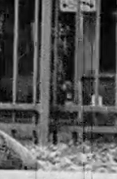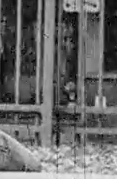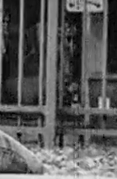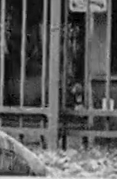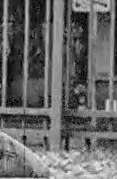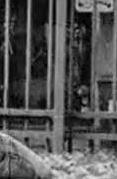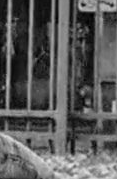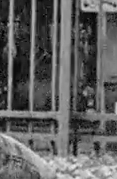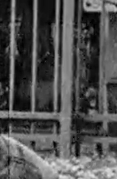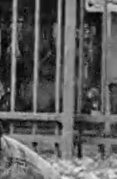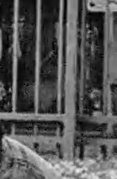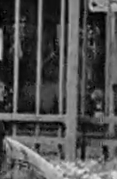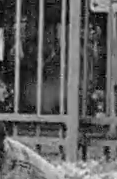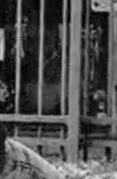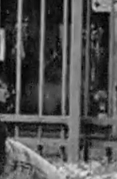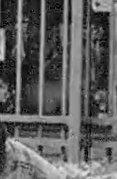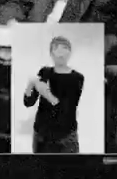Non-respect des gestes barrières,